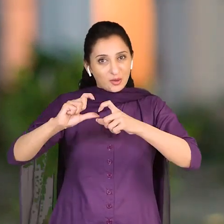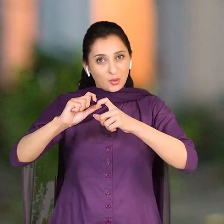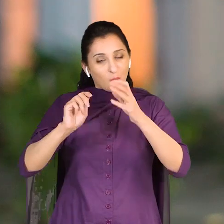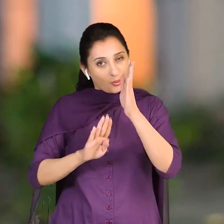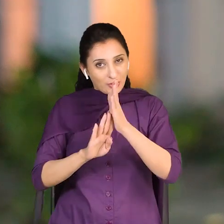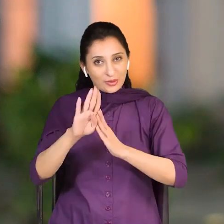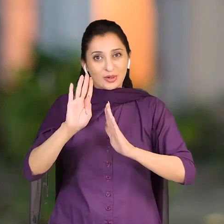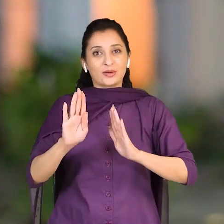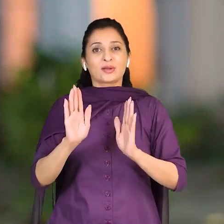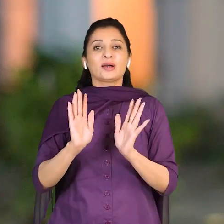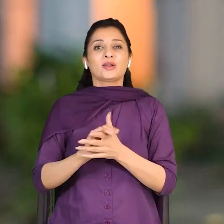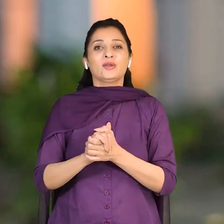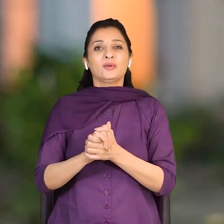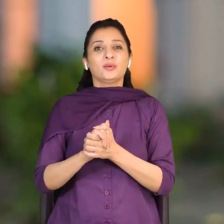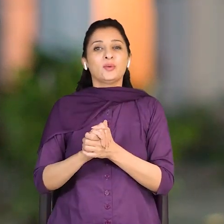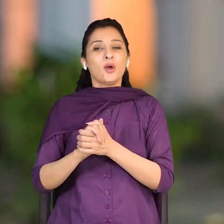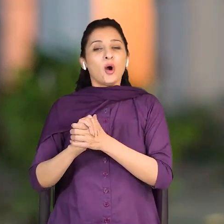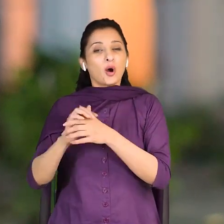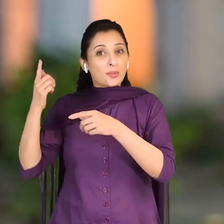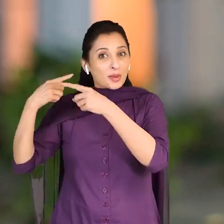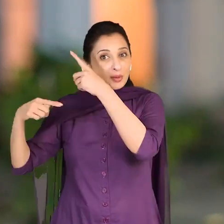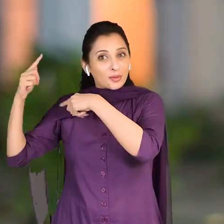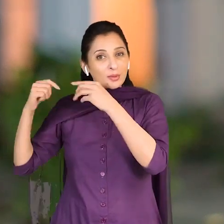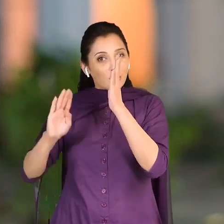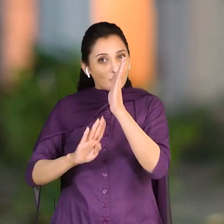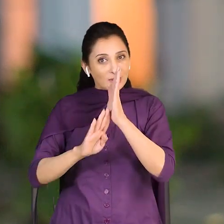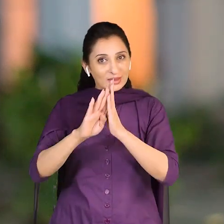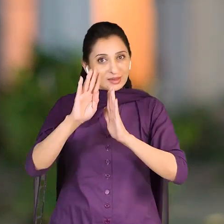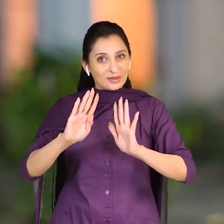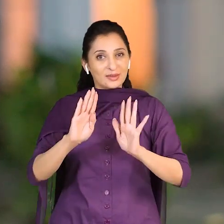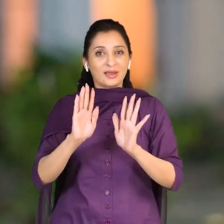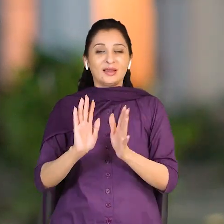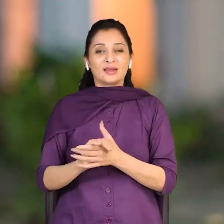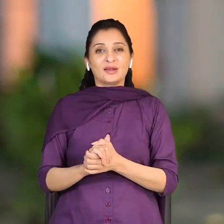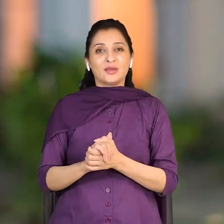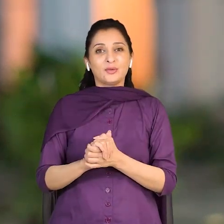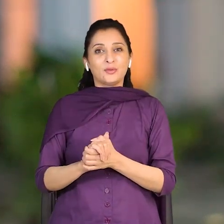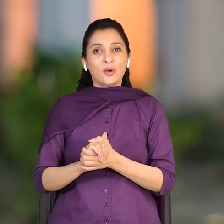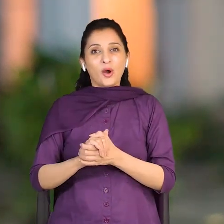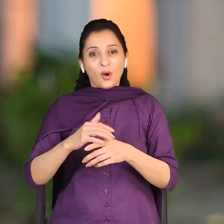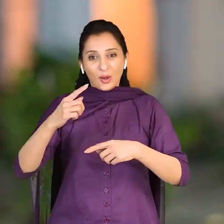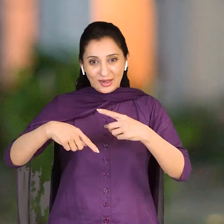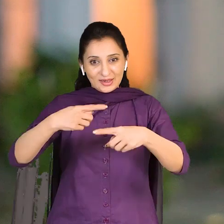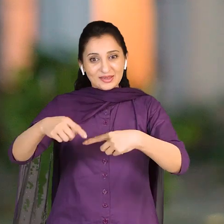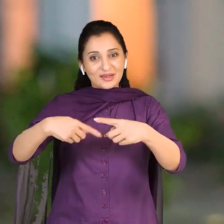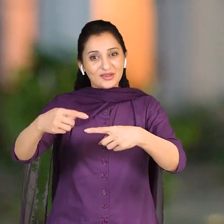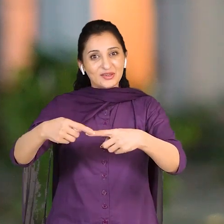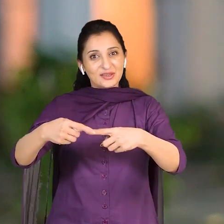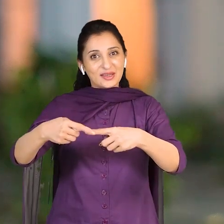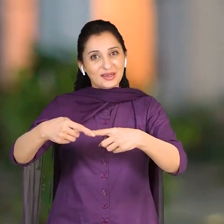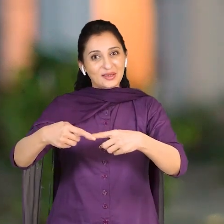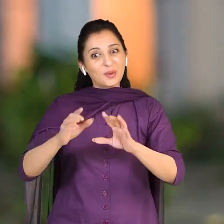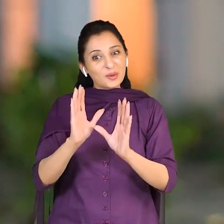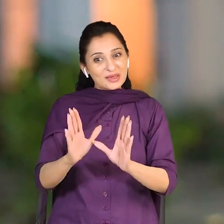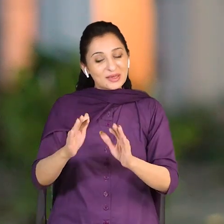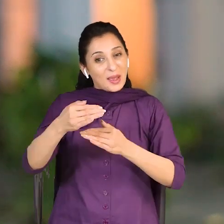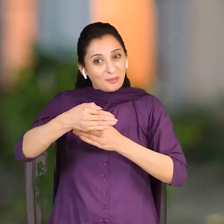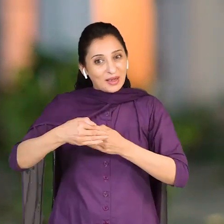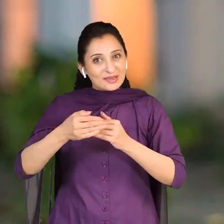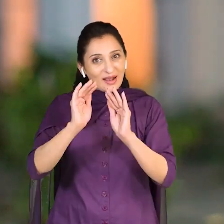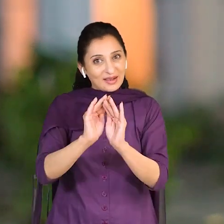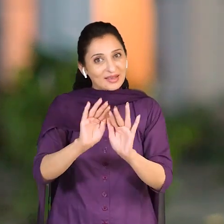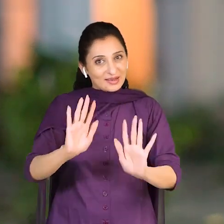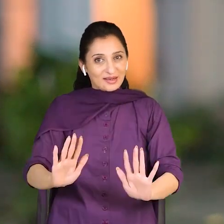proud to promote our heritage, to leave something behind for the next generation.